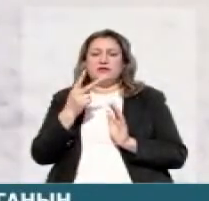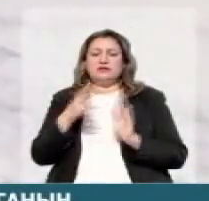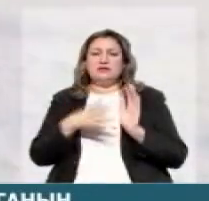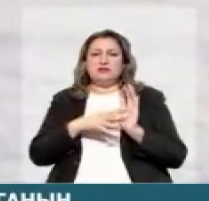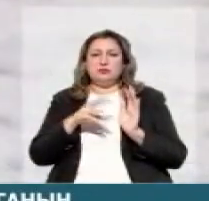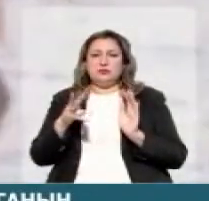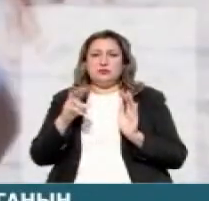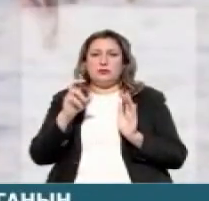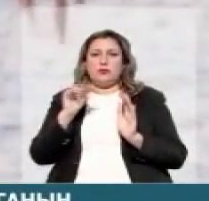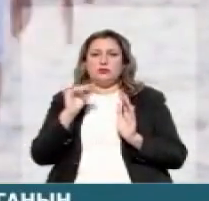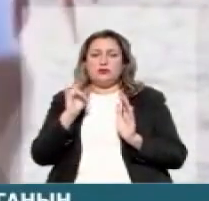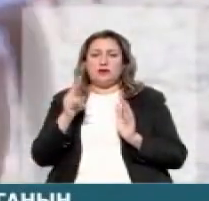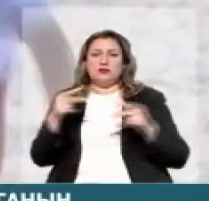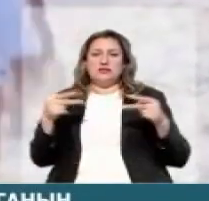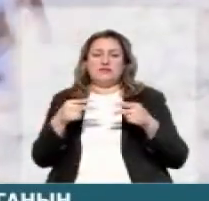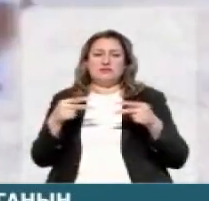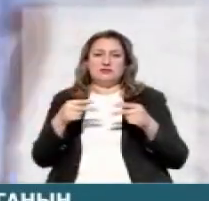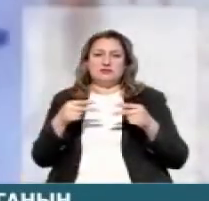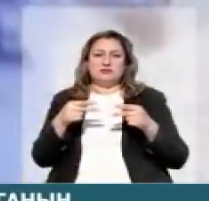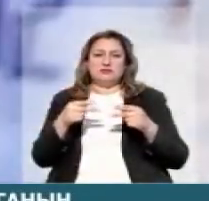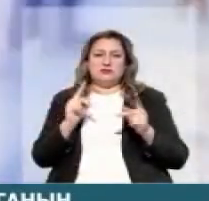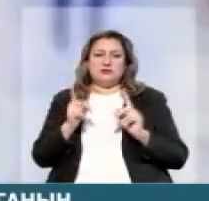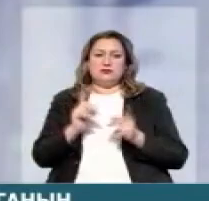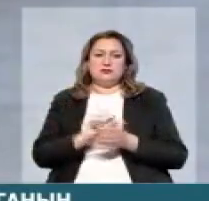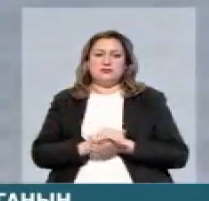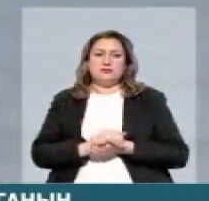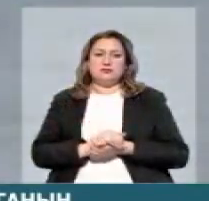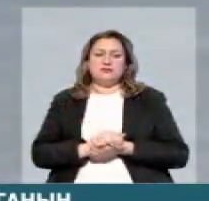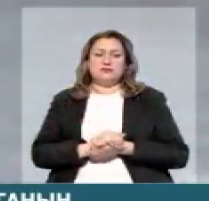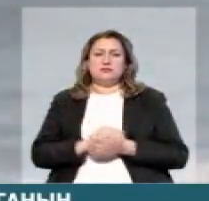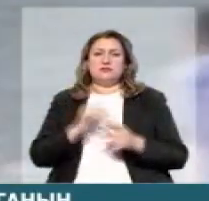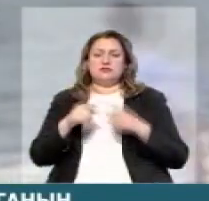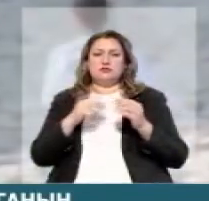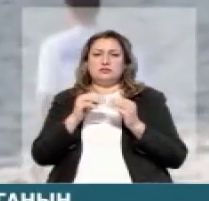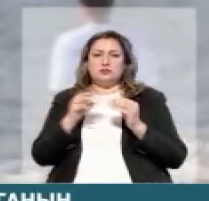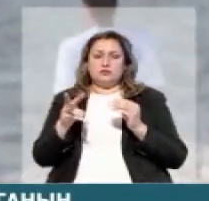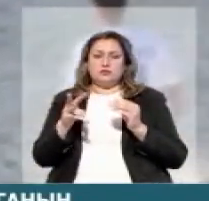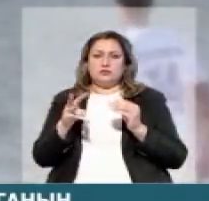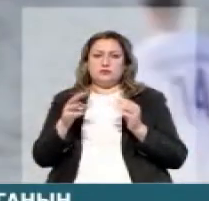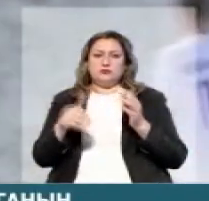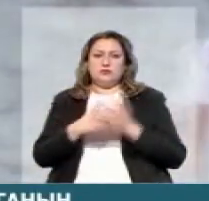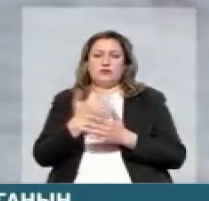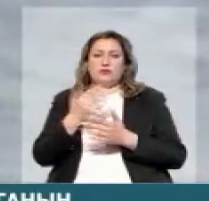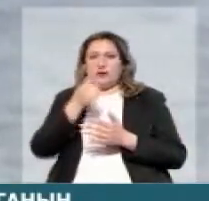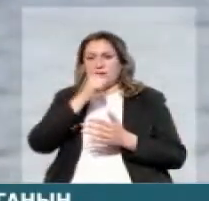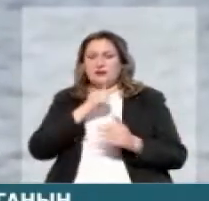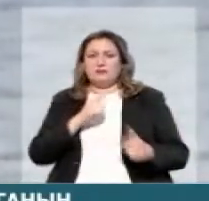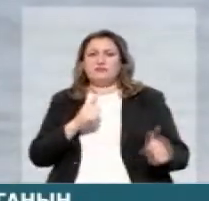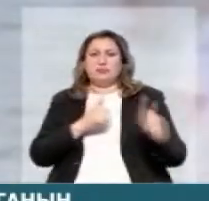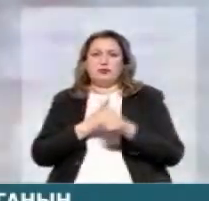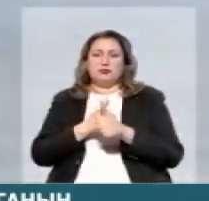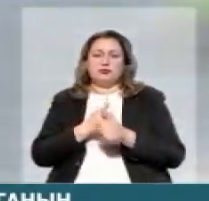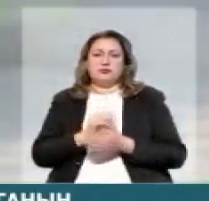шығарды. Дегенмен 42-ші минутта Станислав Макагон мергендік танытты. 2-2. Ойыннан кейінгі пенальти сериясында Қазақстан